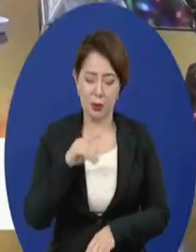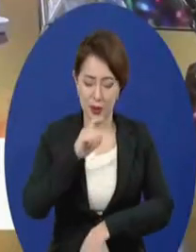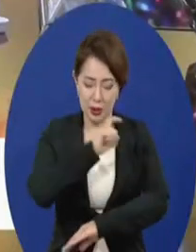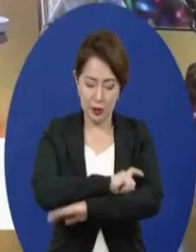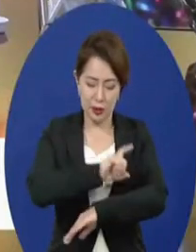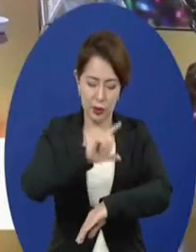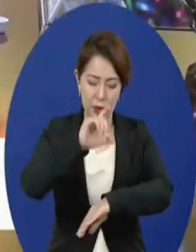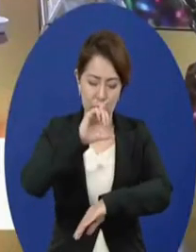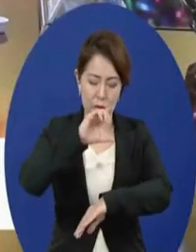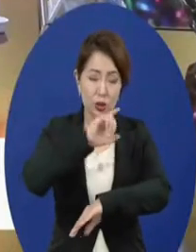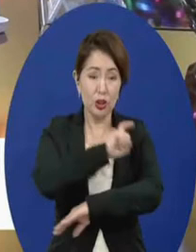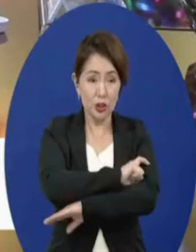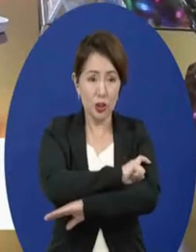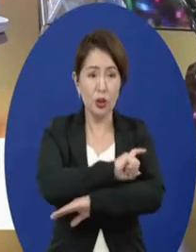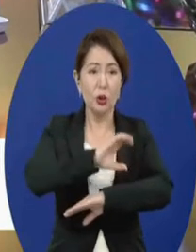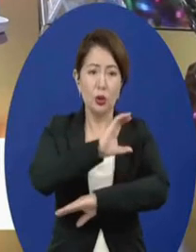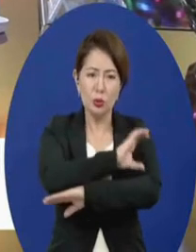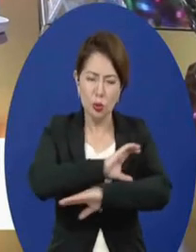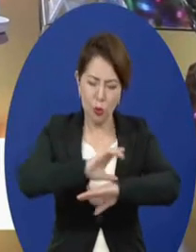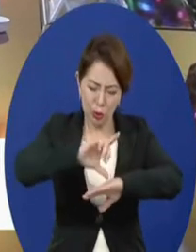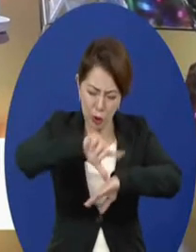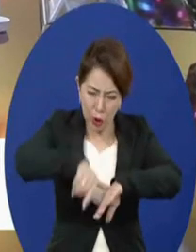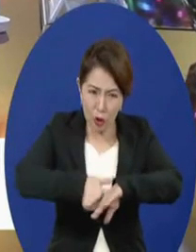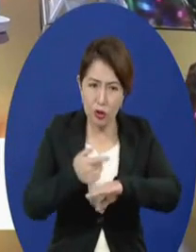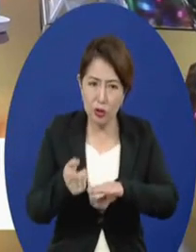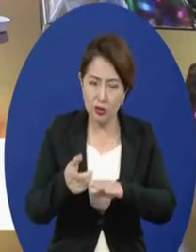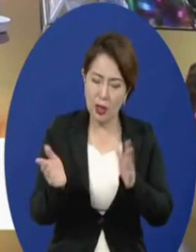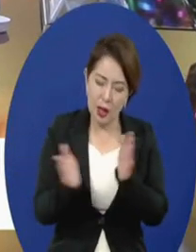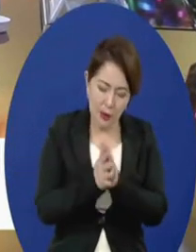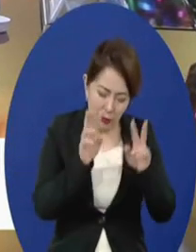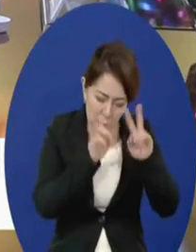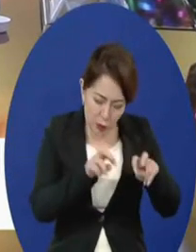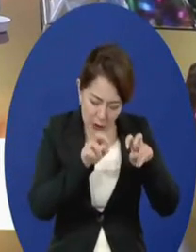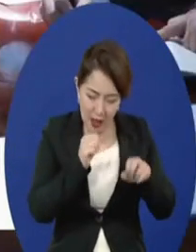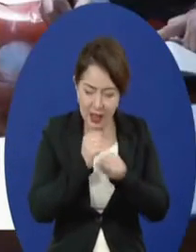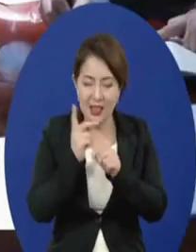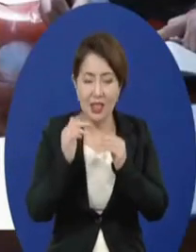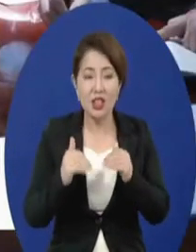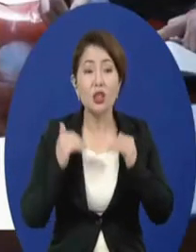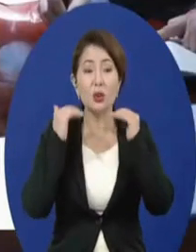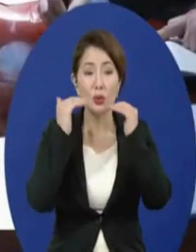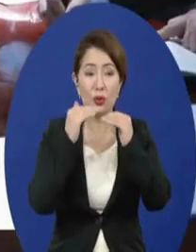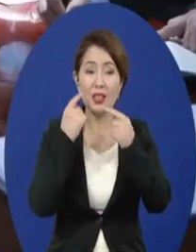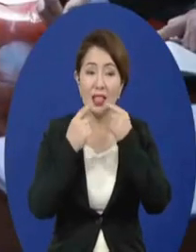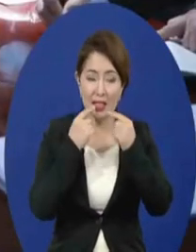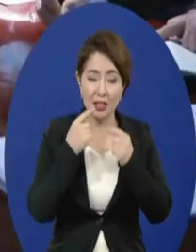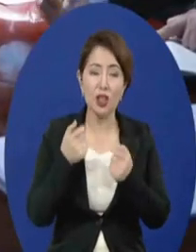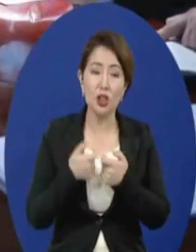хоцрогдлын асуудлыг тооцоо судалгаанд үндэслэн хамтран ажлын хэсгийн төвшөнд ярилцахаар тохиролцжээ.